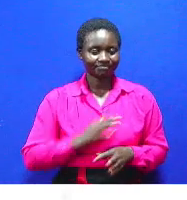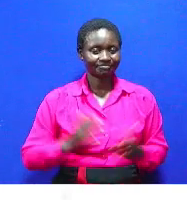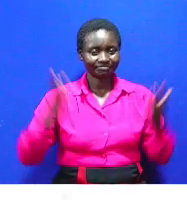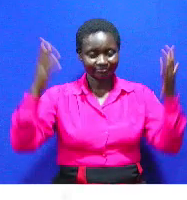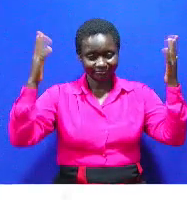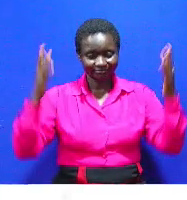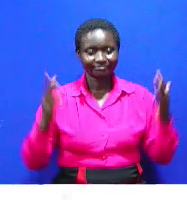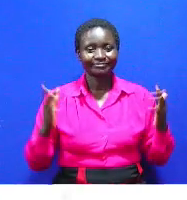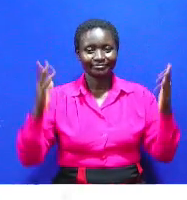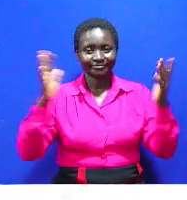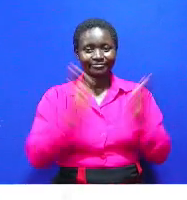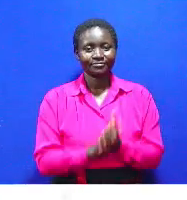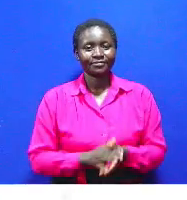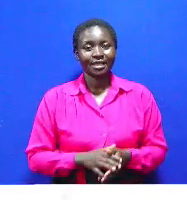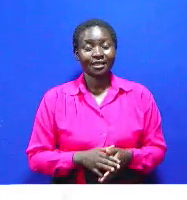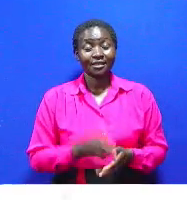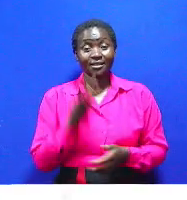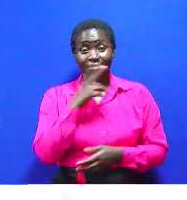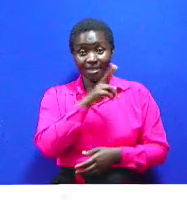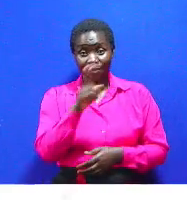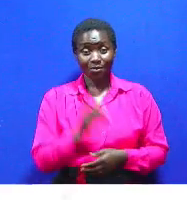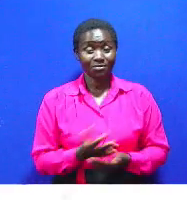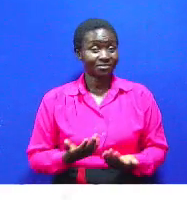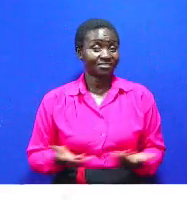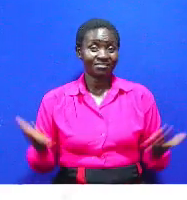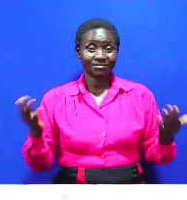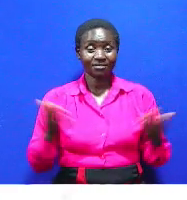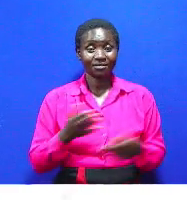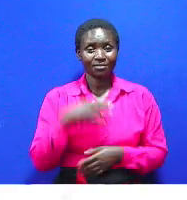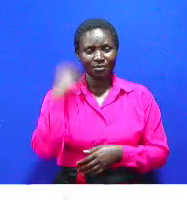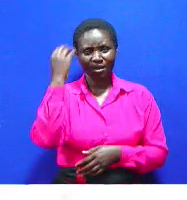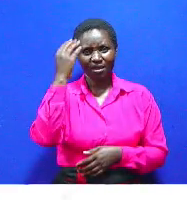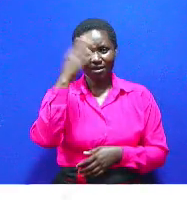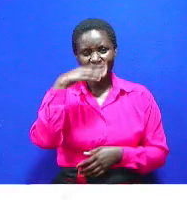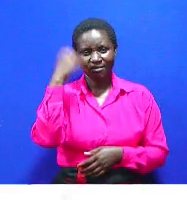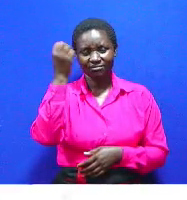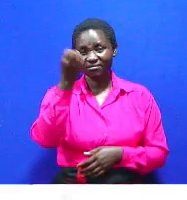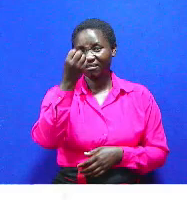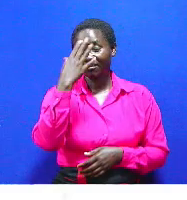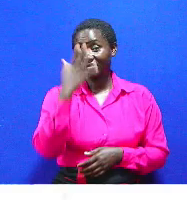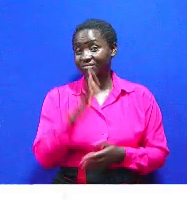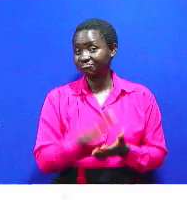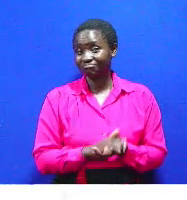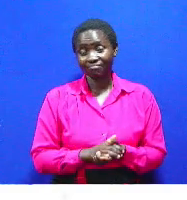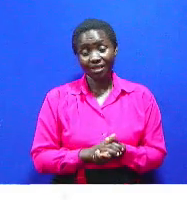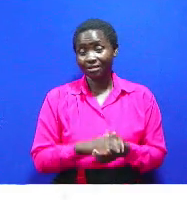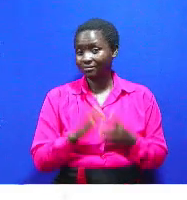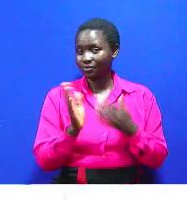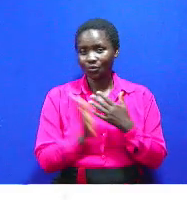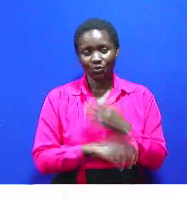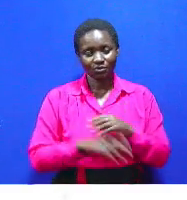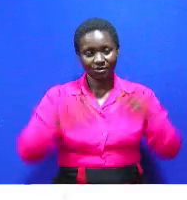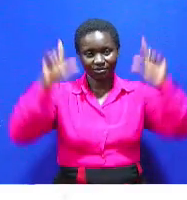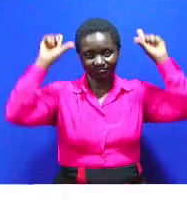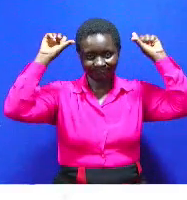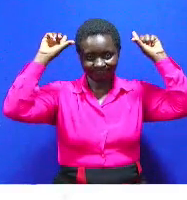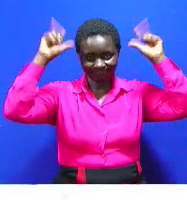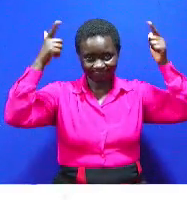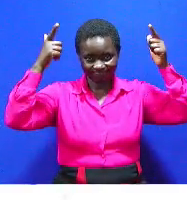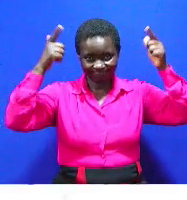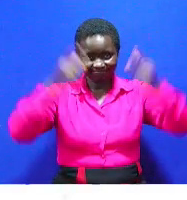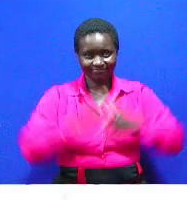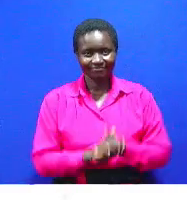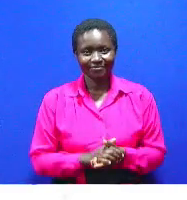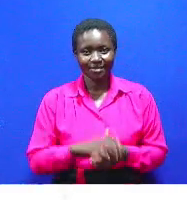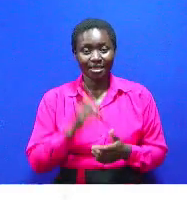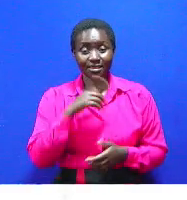naendo mwano yumo sa komo liberalia no nyetarie kieni gyoka ngiabatenga kurewa murabaira nengo beto kinse obo muro yo no